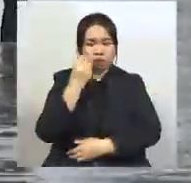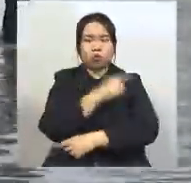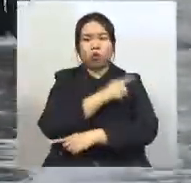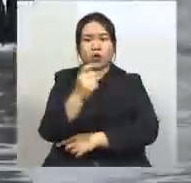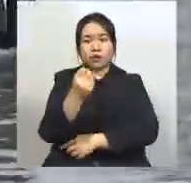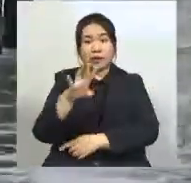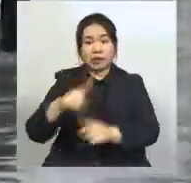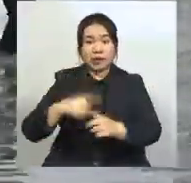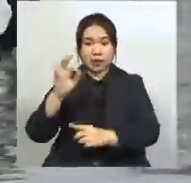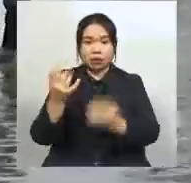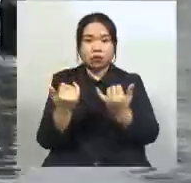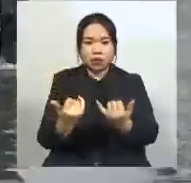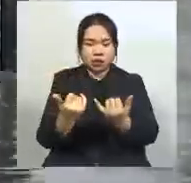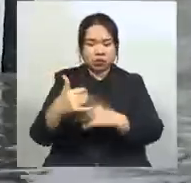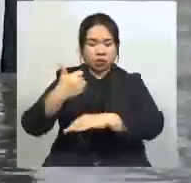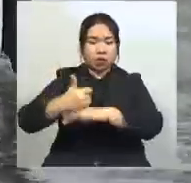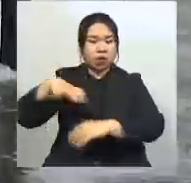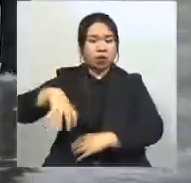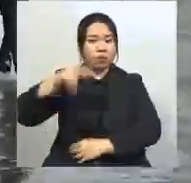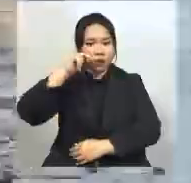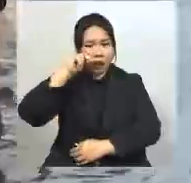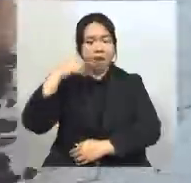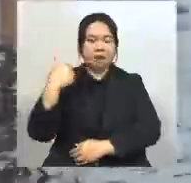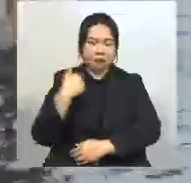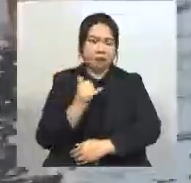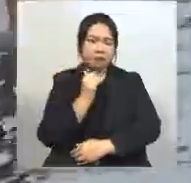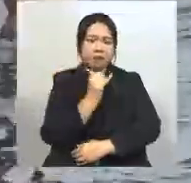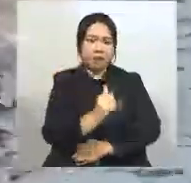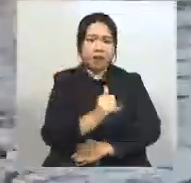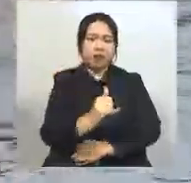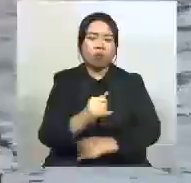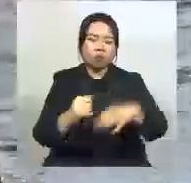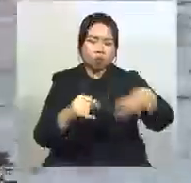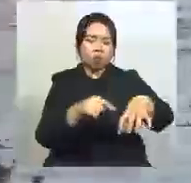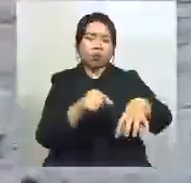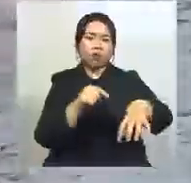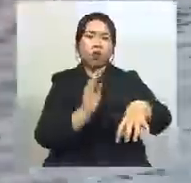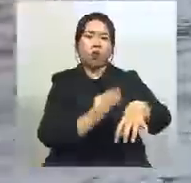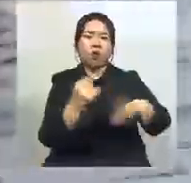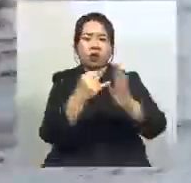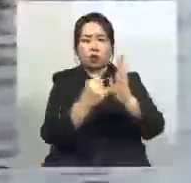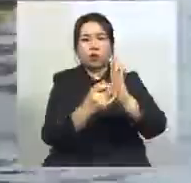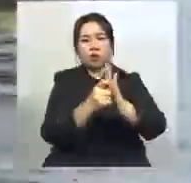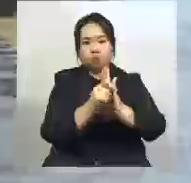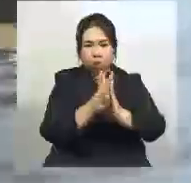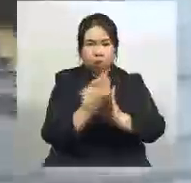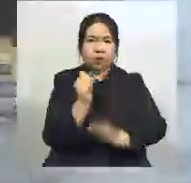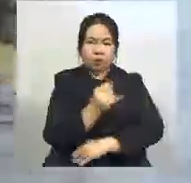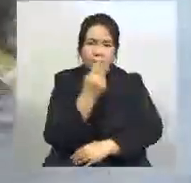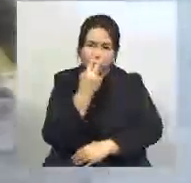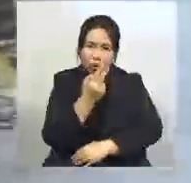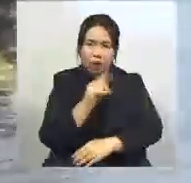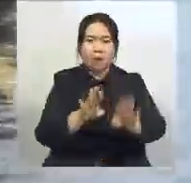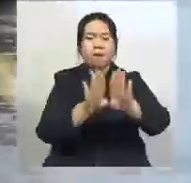ที่14กันยายนนี้นะครับทางอธิบดีกรมชลประทานมีกำหนดนะครับจะเดินทางไปที่สำนักชลประทานที่7ที่จังหวัดอุบลราชธานีไ